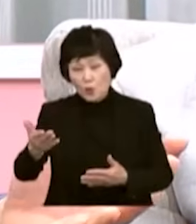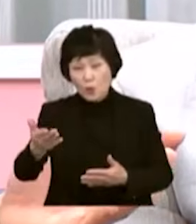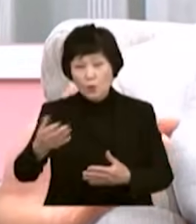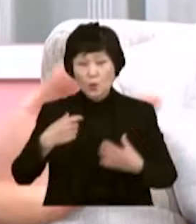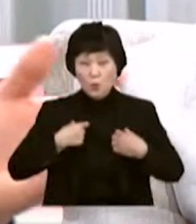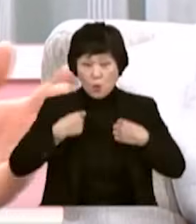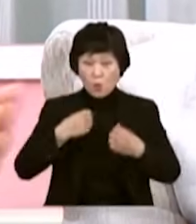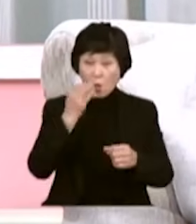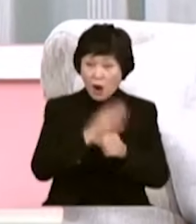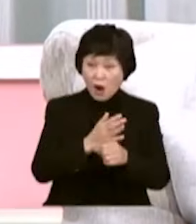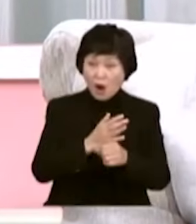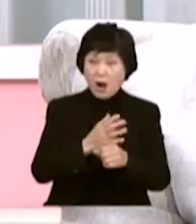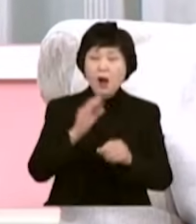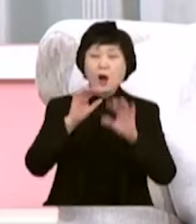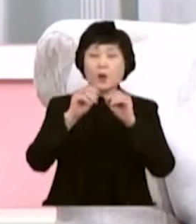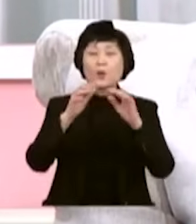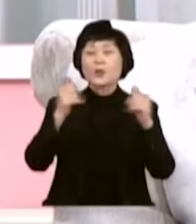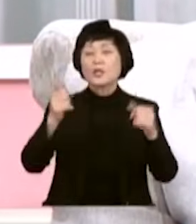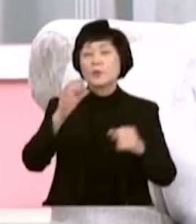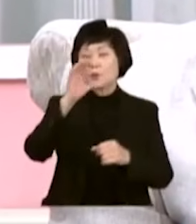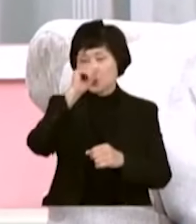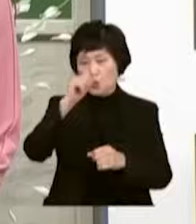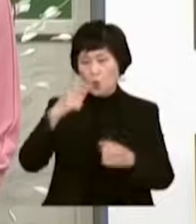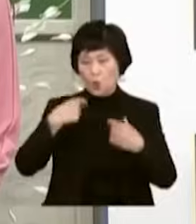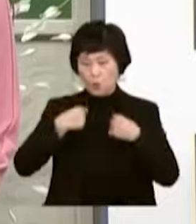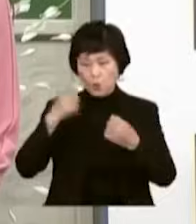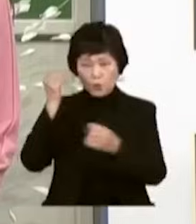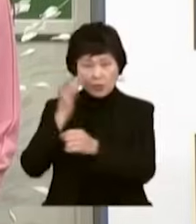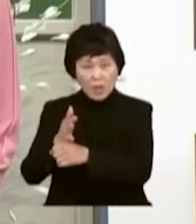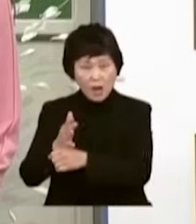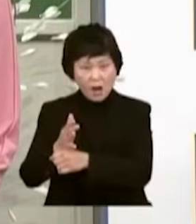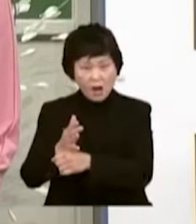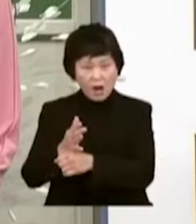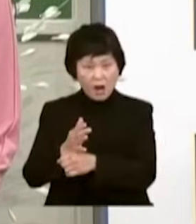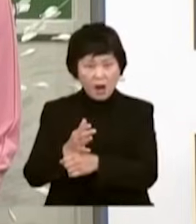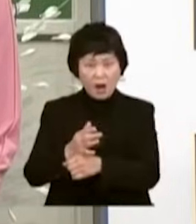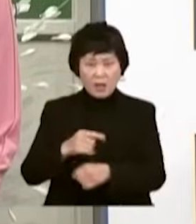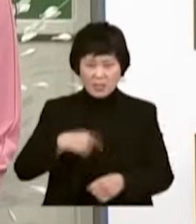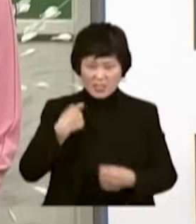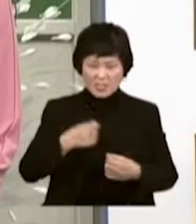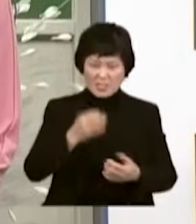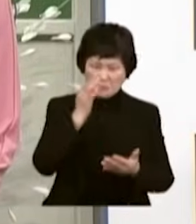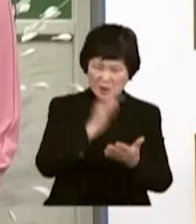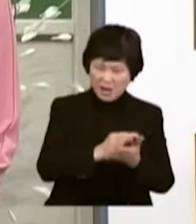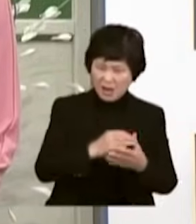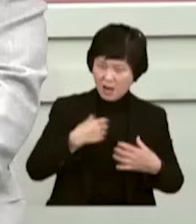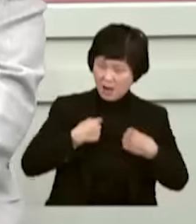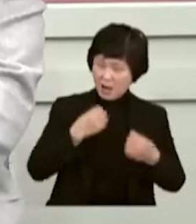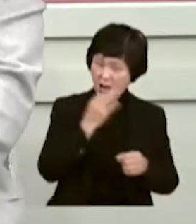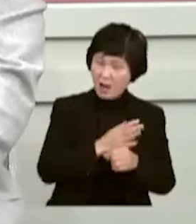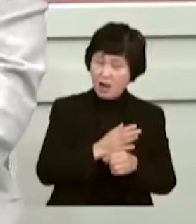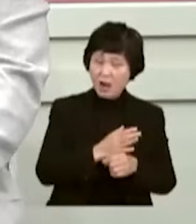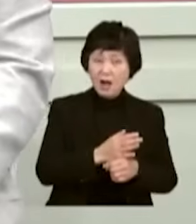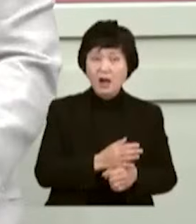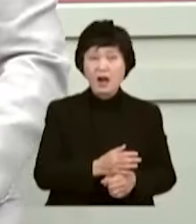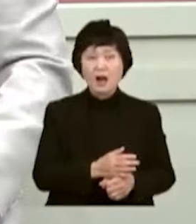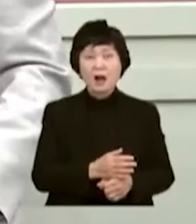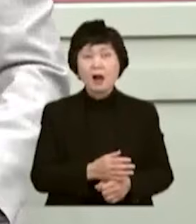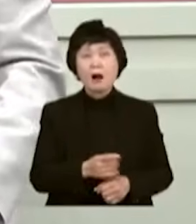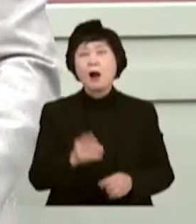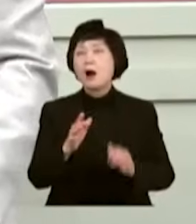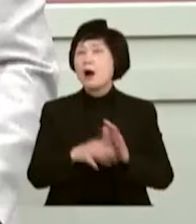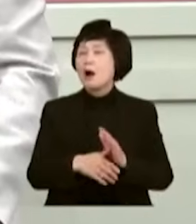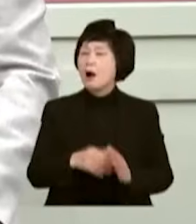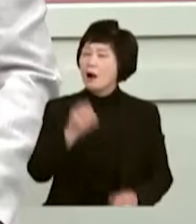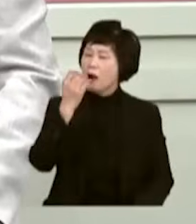고사들이에요. 본인은 뭐 이렇게 좀 이렇게 안 좋은 고사 있고. 집사가 어떻게 목사의 마음을 알겠어. 아, 그게 그때는 뭘 그래도 깊지